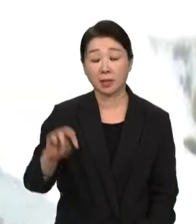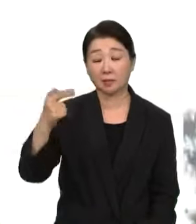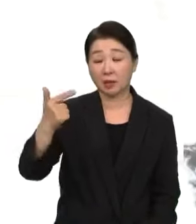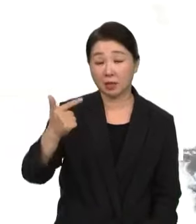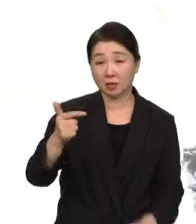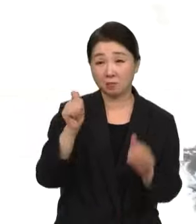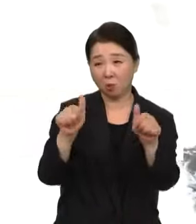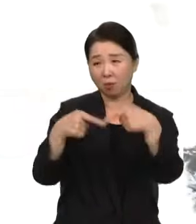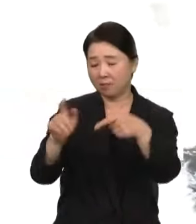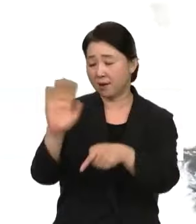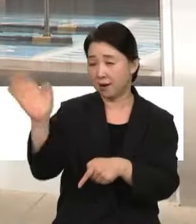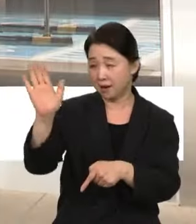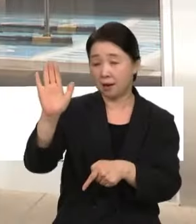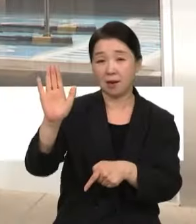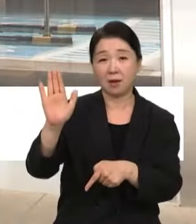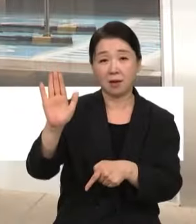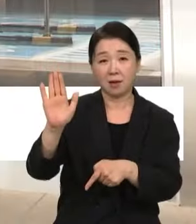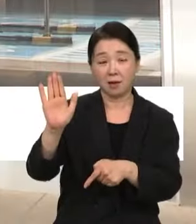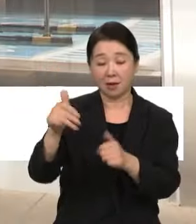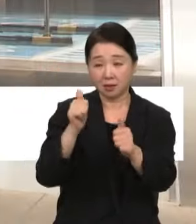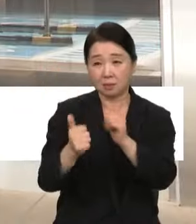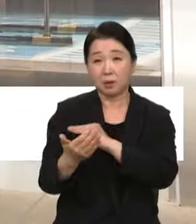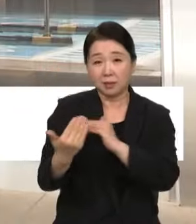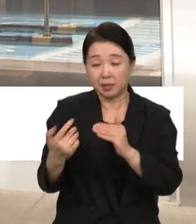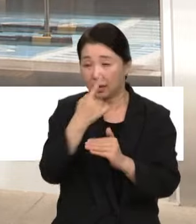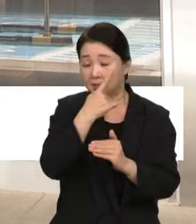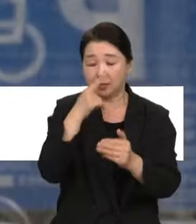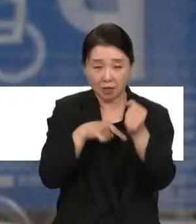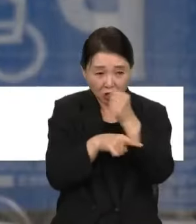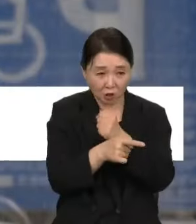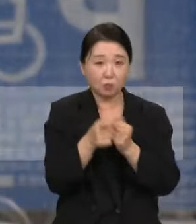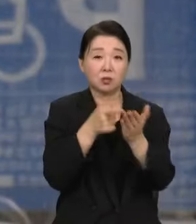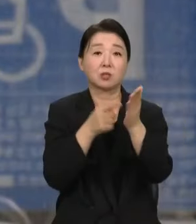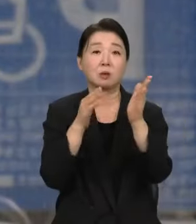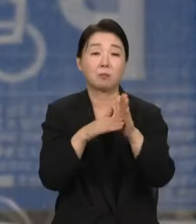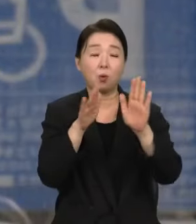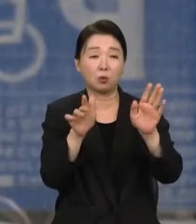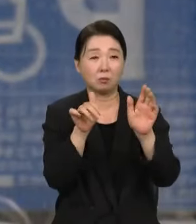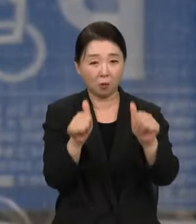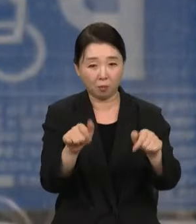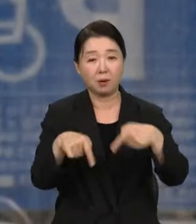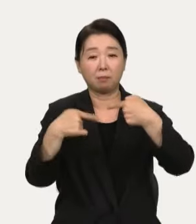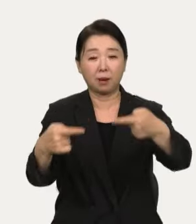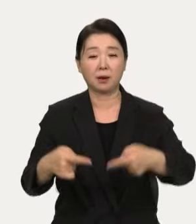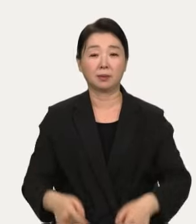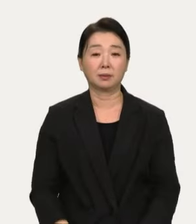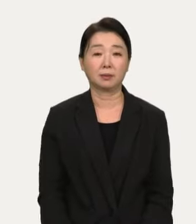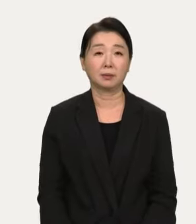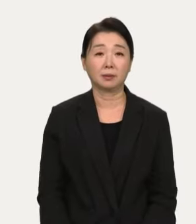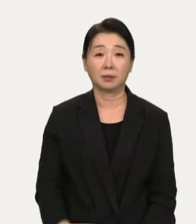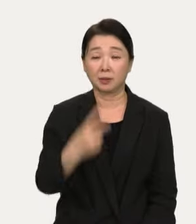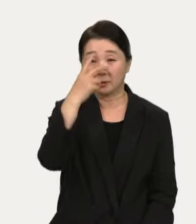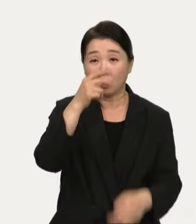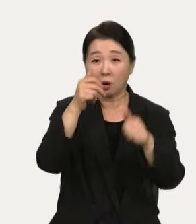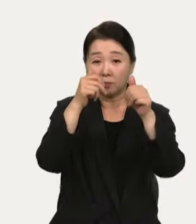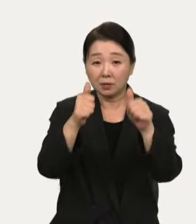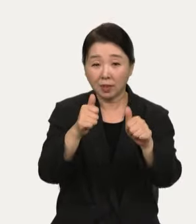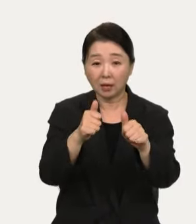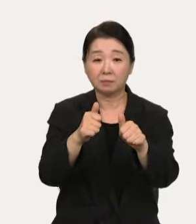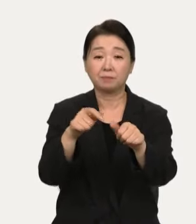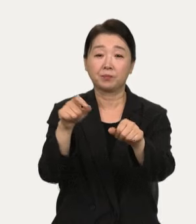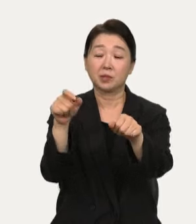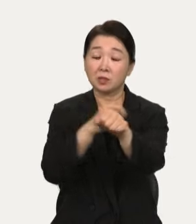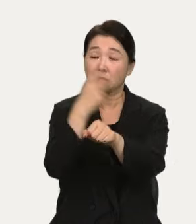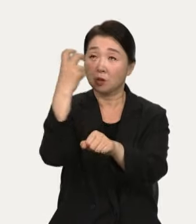출석을 거부하자 공판 전 증인 신문을 신청했고 신 씨는 오늘 법원에 나왔습니다. 검찰은 특감반에서 일한